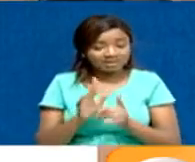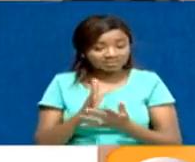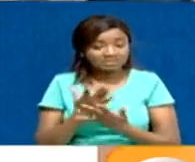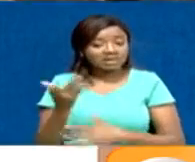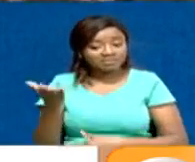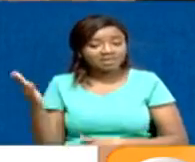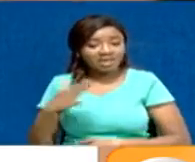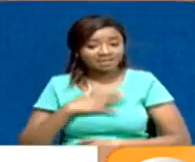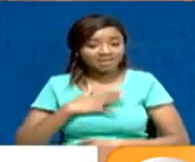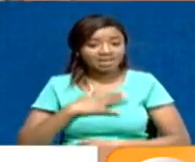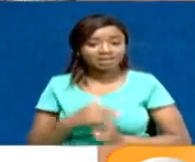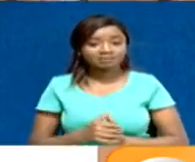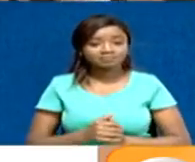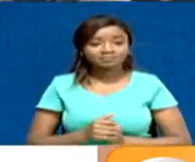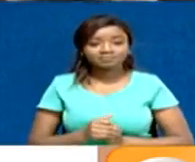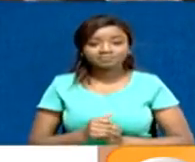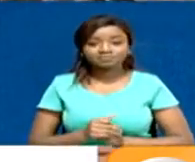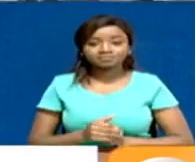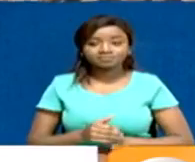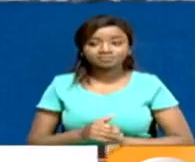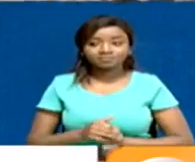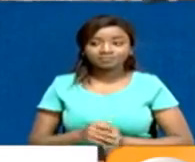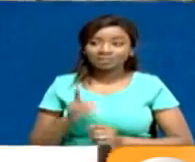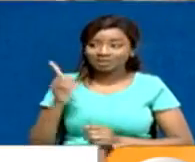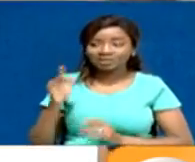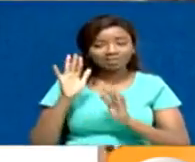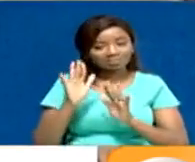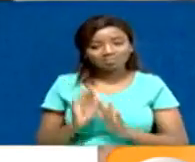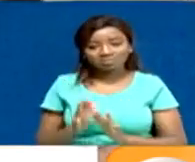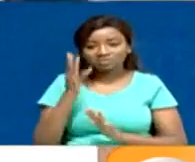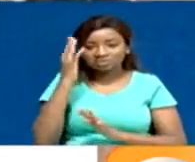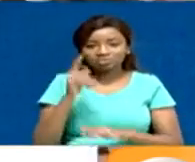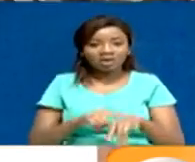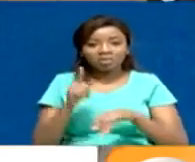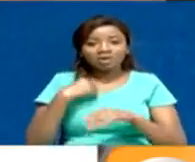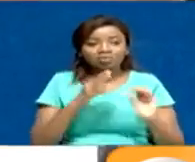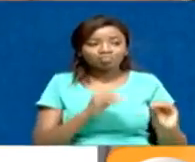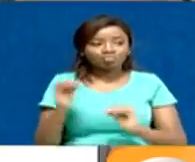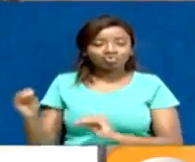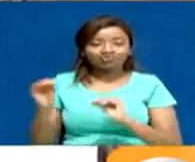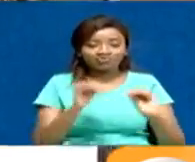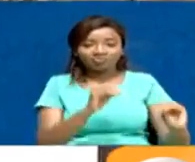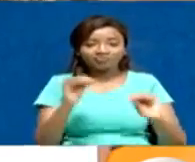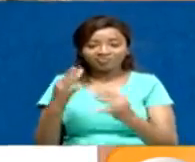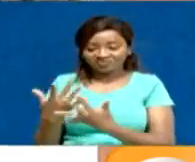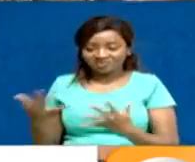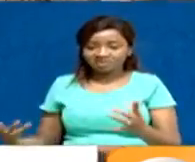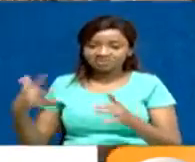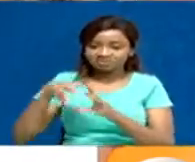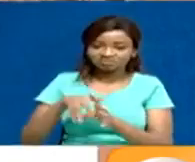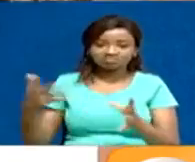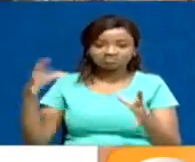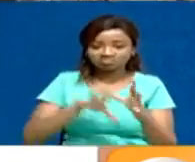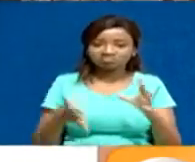mwenyewe. Punda huwa wa msaada mkubwa wakati wa kuhamahama kwa minajili ya kubeba mizigo, wagonjwa na hata watoto